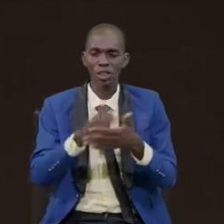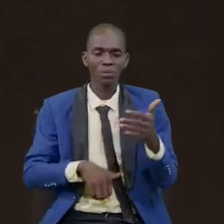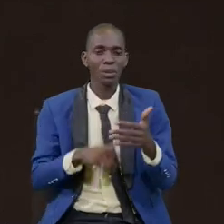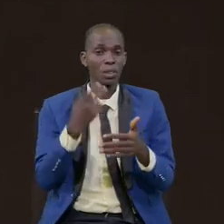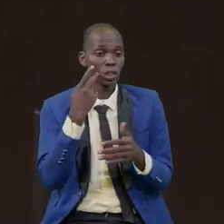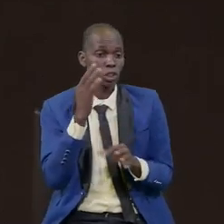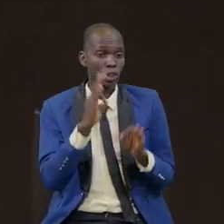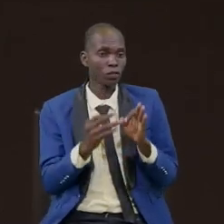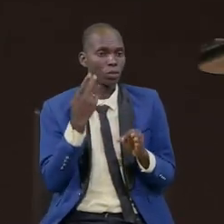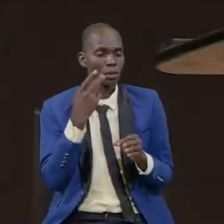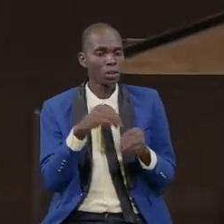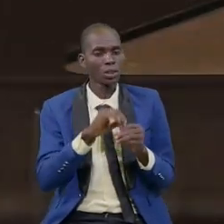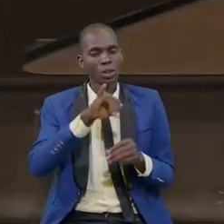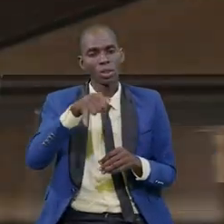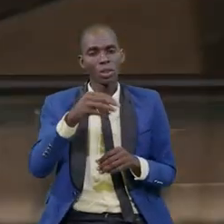Voyons chapitre 1.